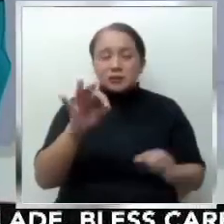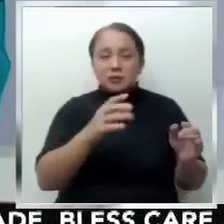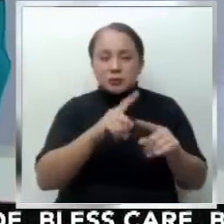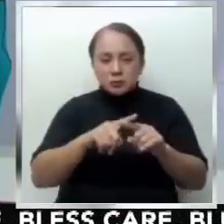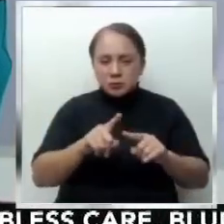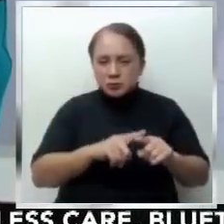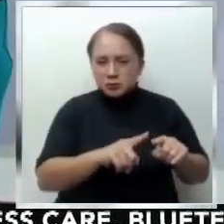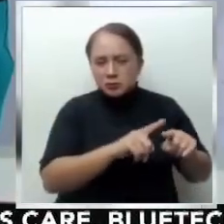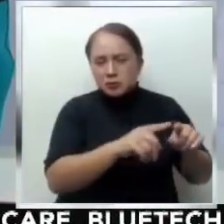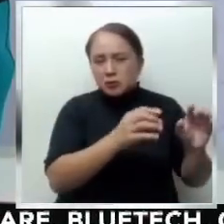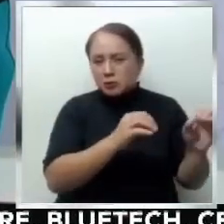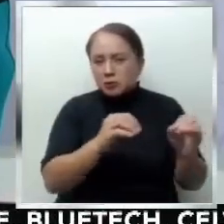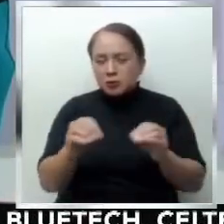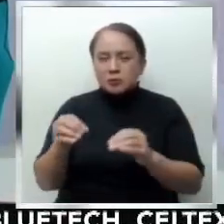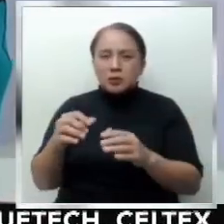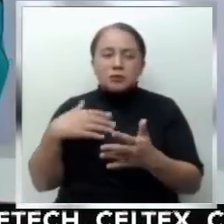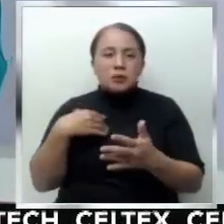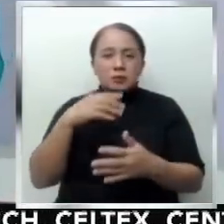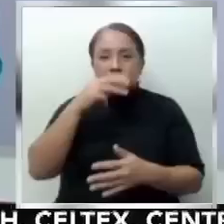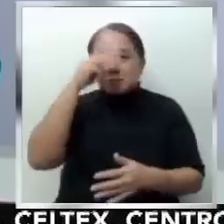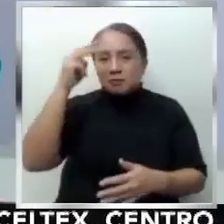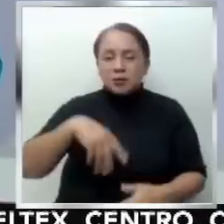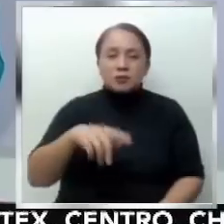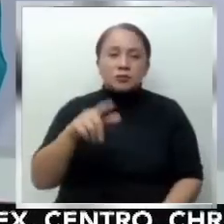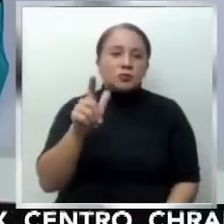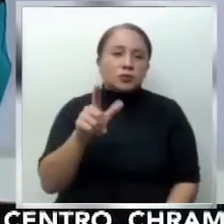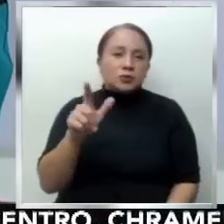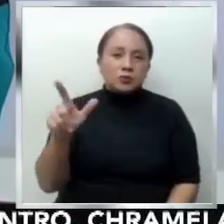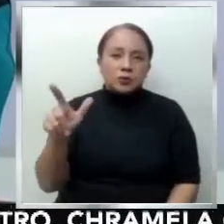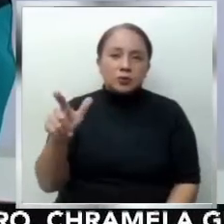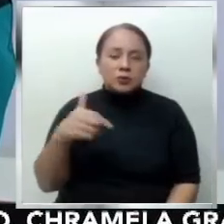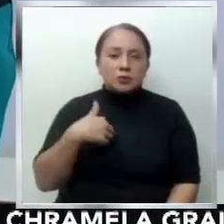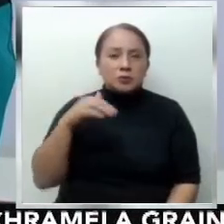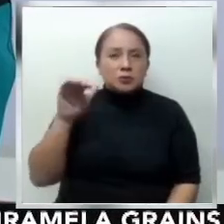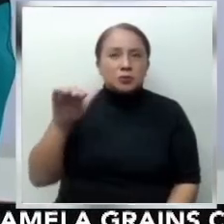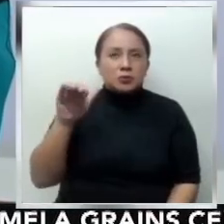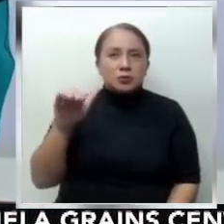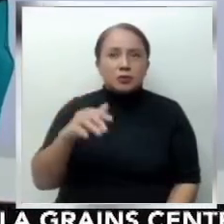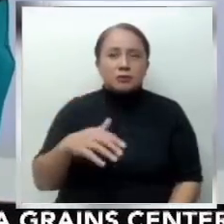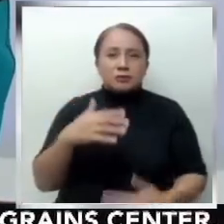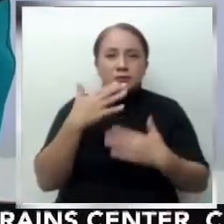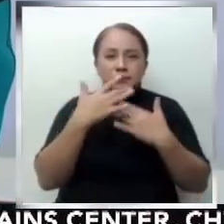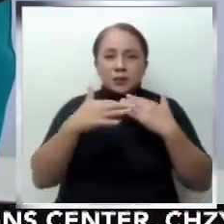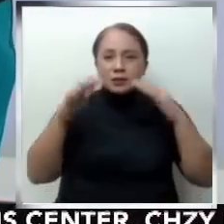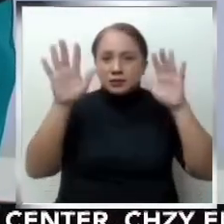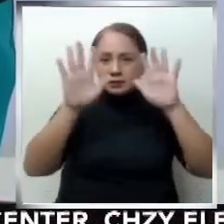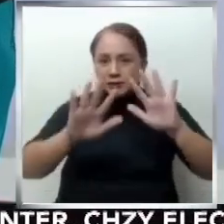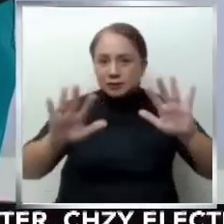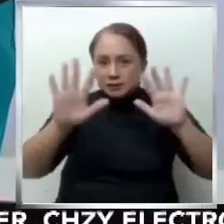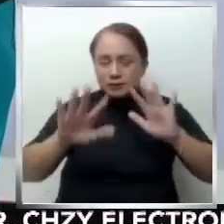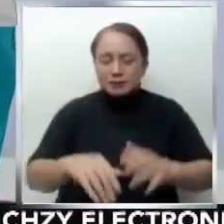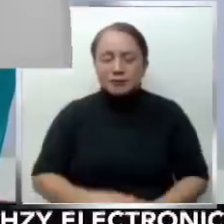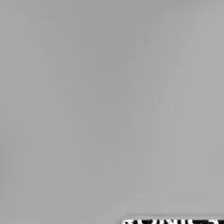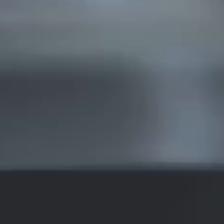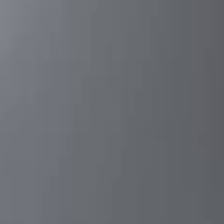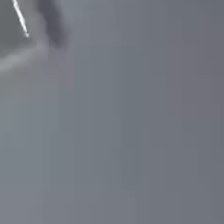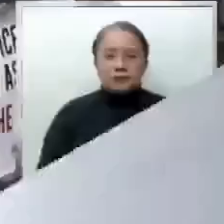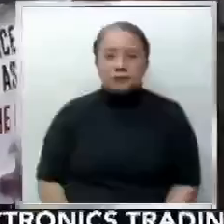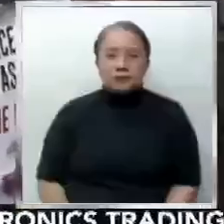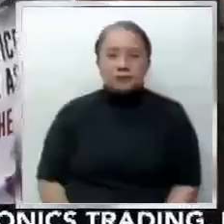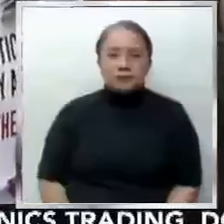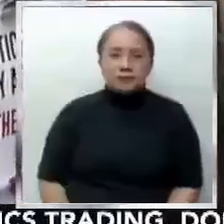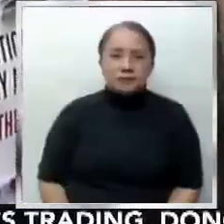otoridad noong March 2021 na binansagang Bloody Sunday. Nakatutok si Salima Refran.